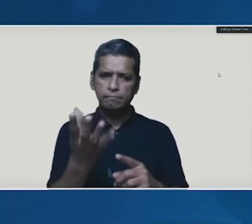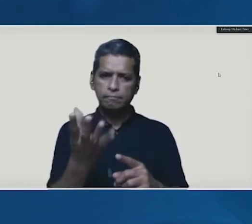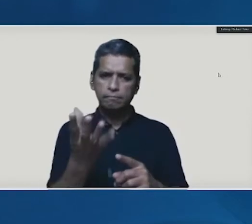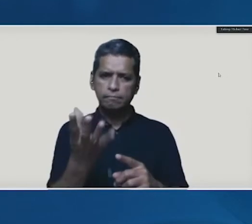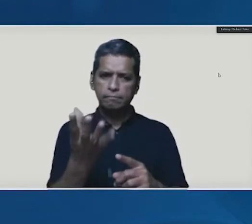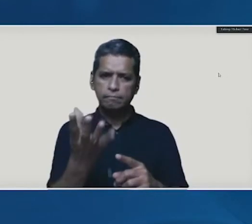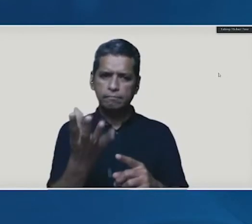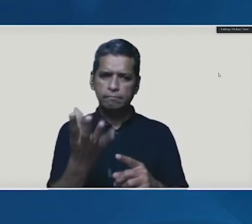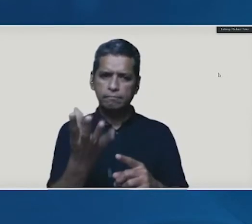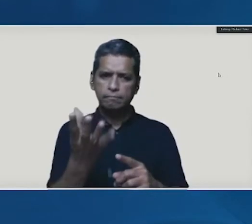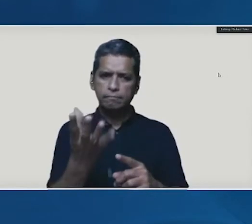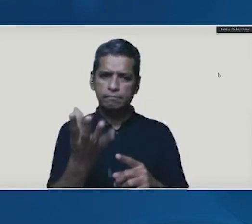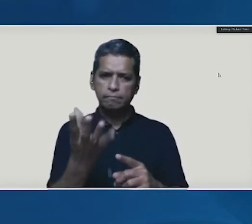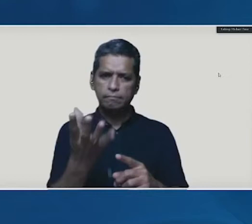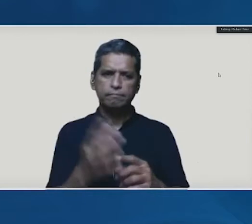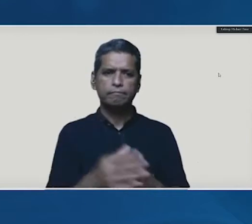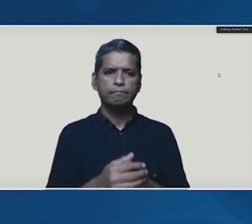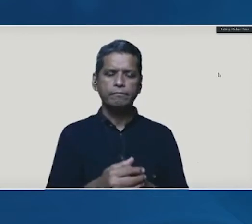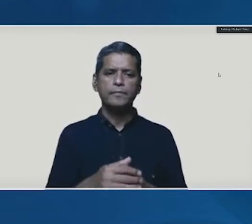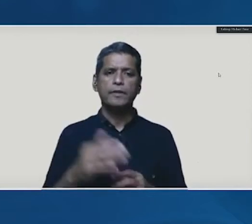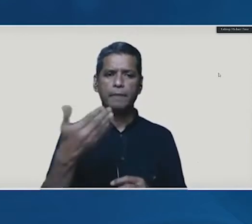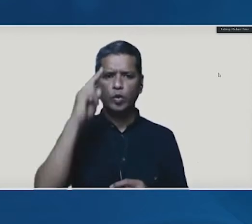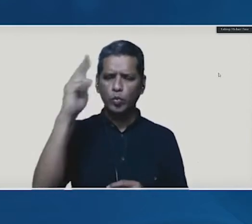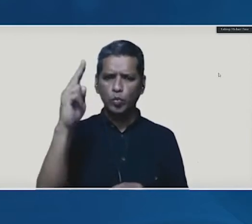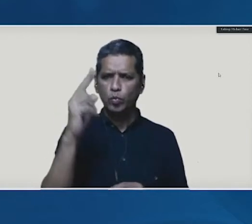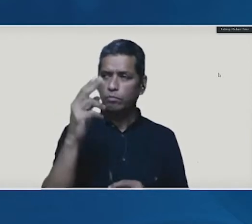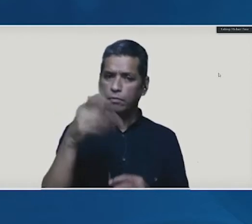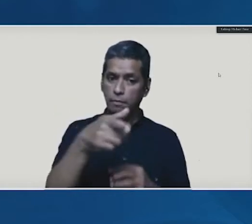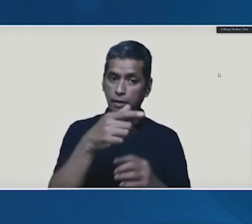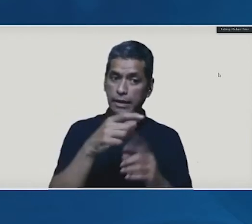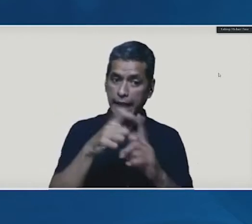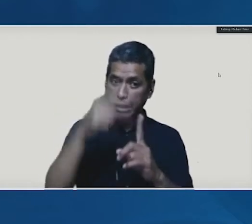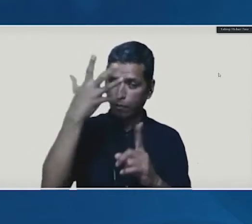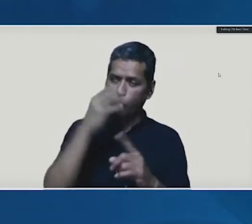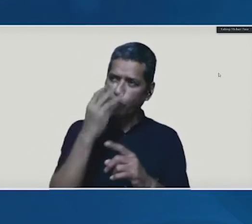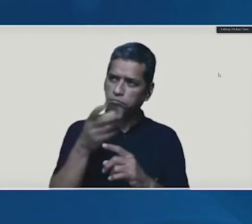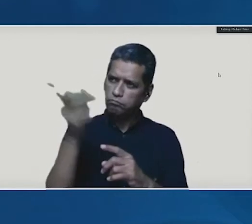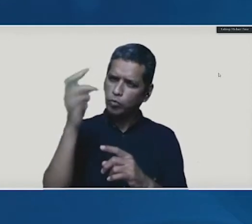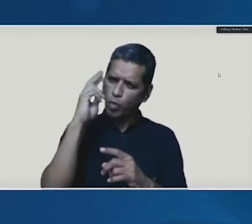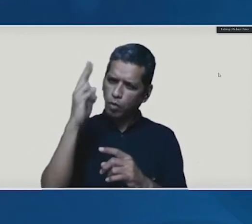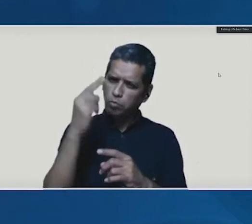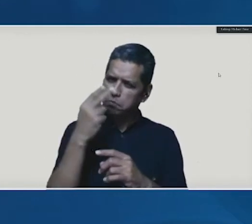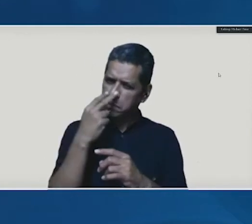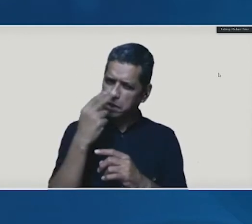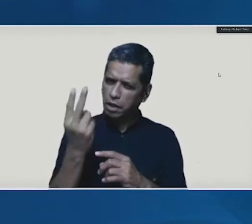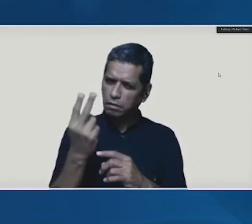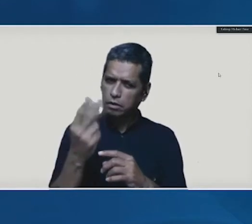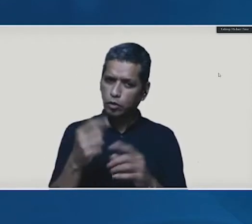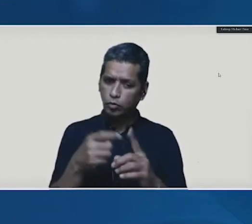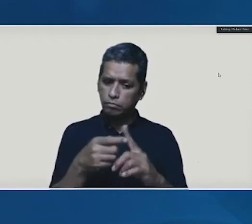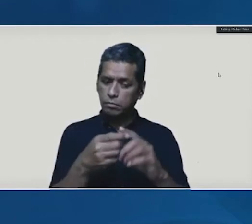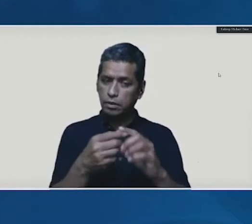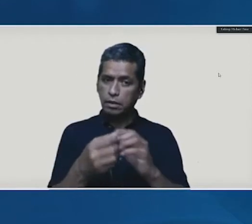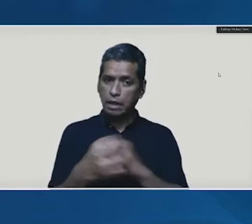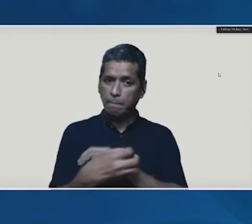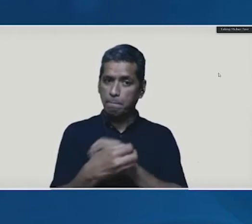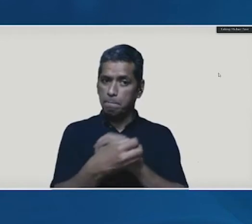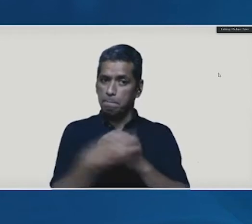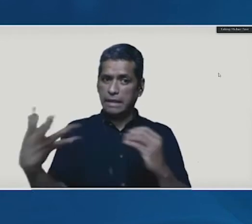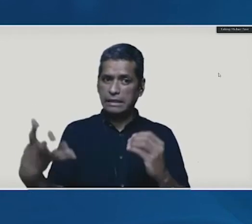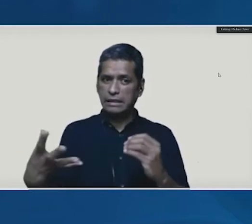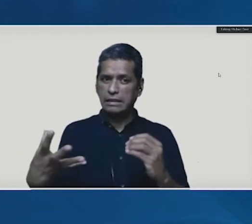terungkit lepas sebuah batu tanpa perbuatan tangan manusia lalu menimpa patung itu